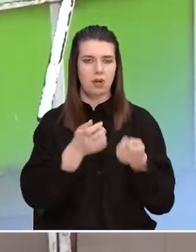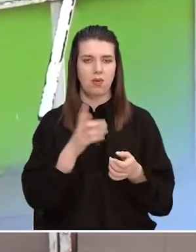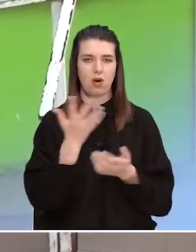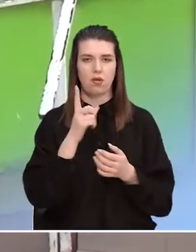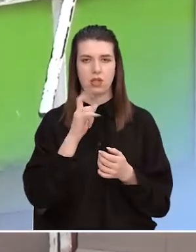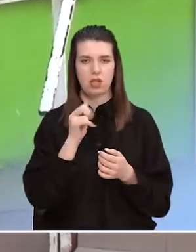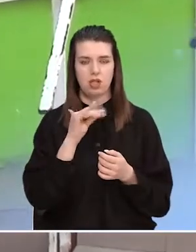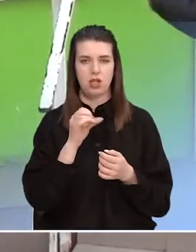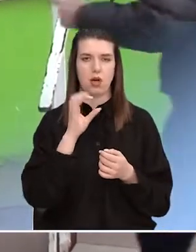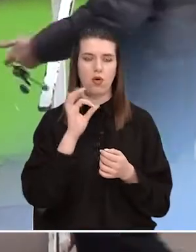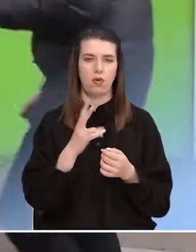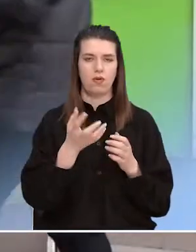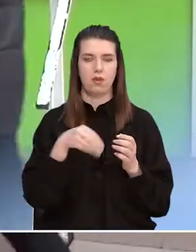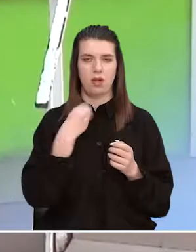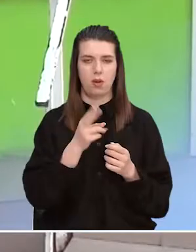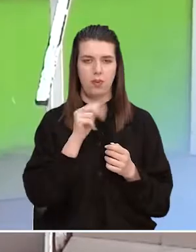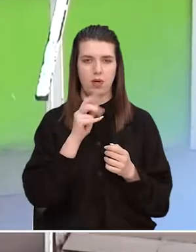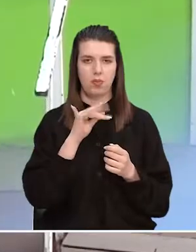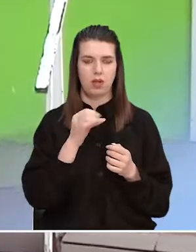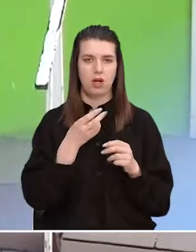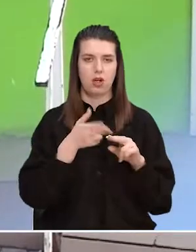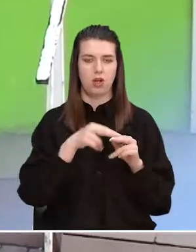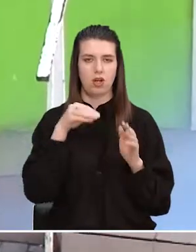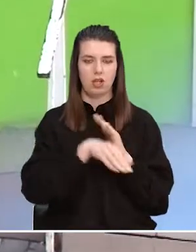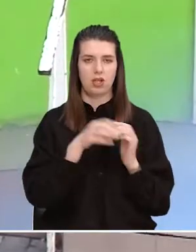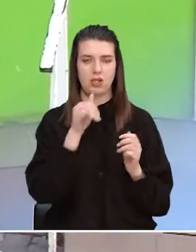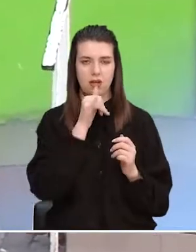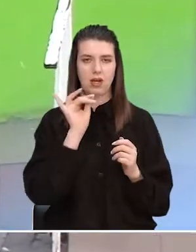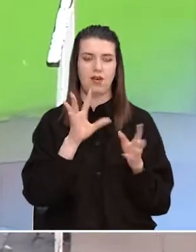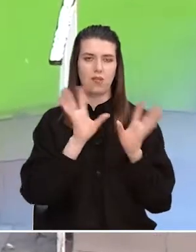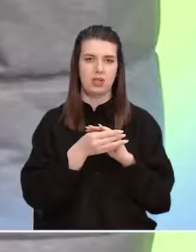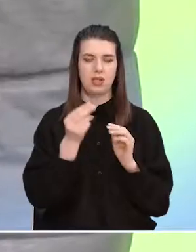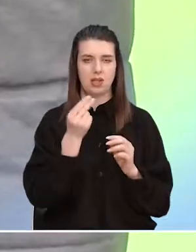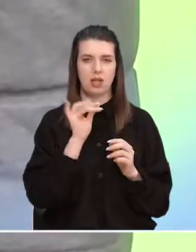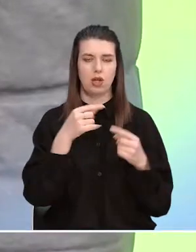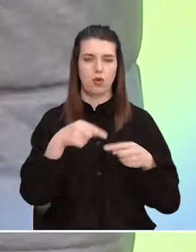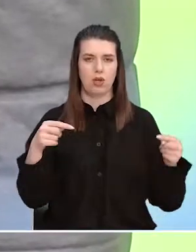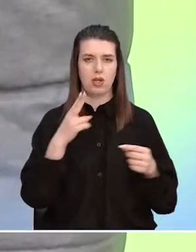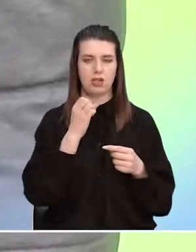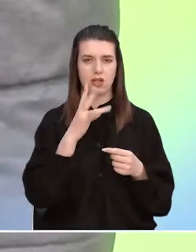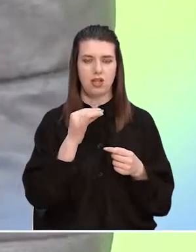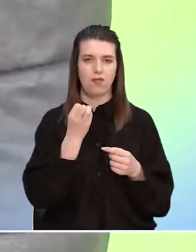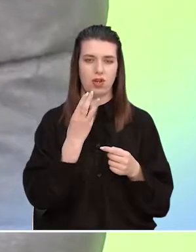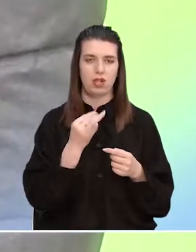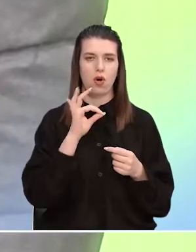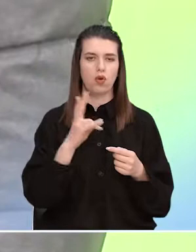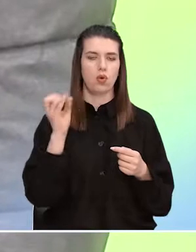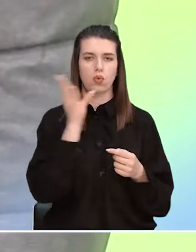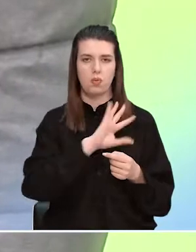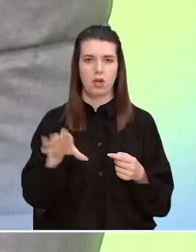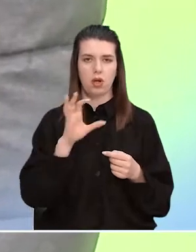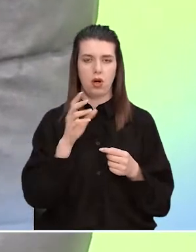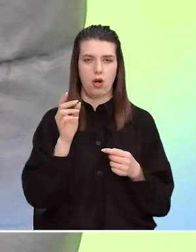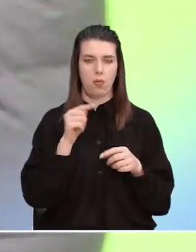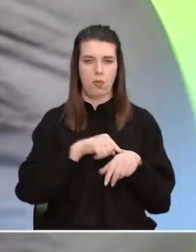закурить не придав никакого значения потерпевший достал портман и в котором лежали сигареты а вместе с ними деньги и другие ценные